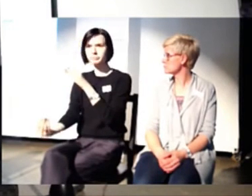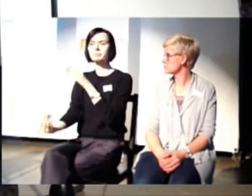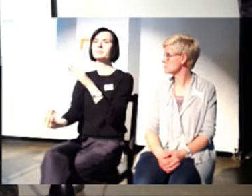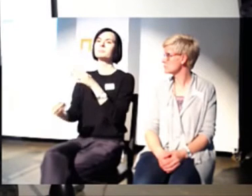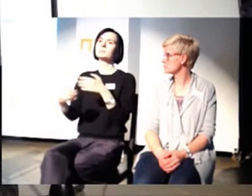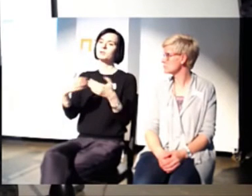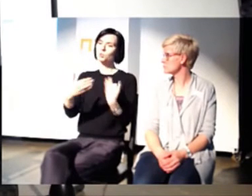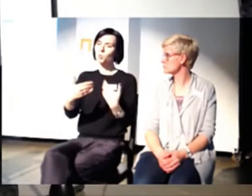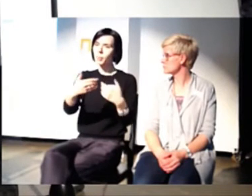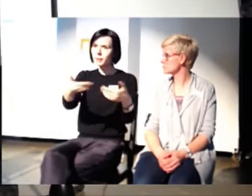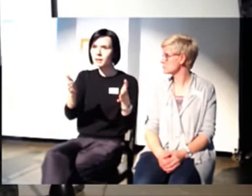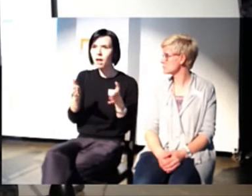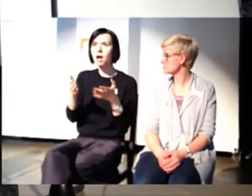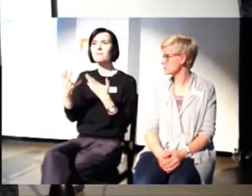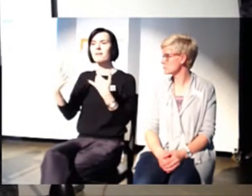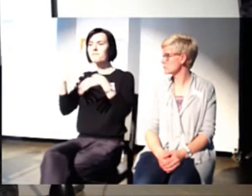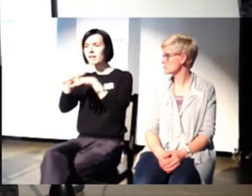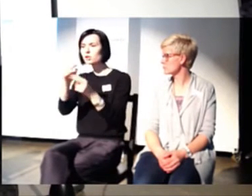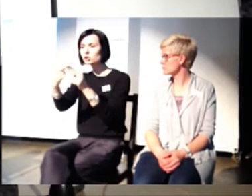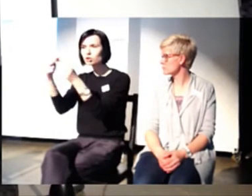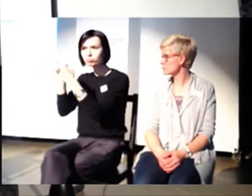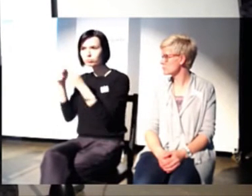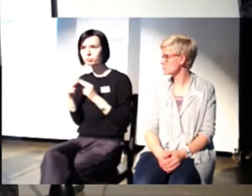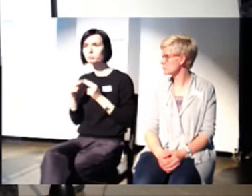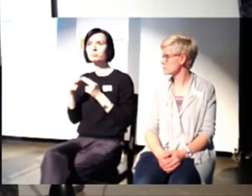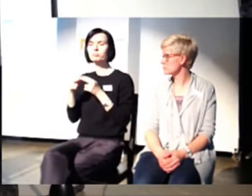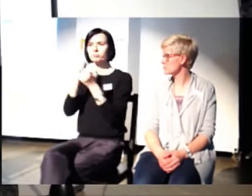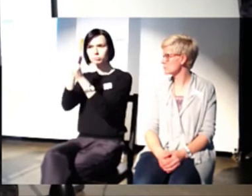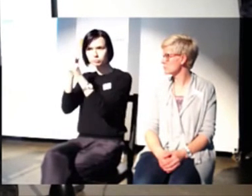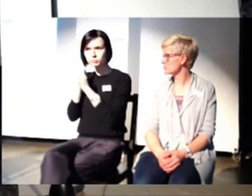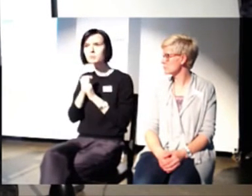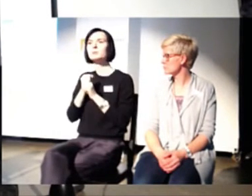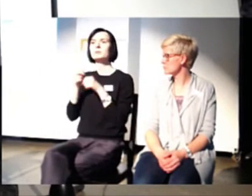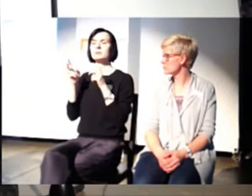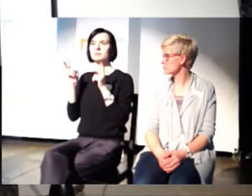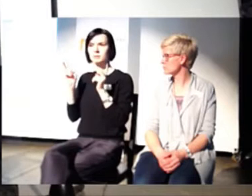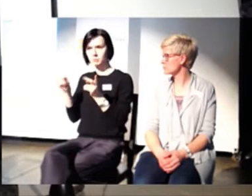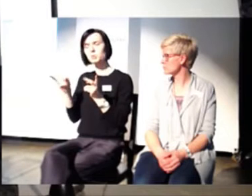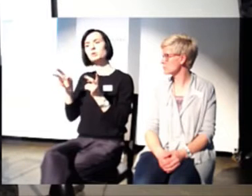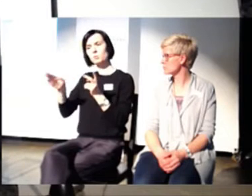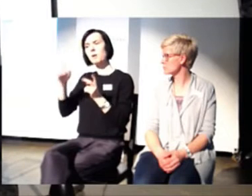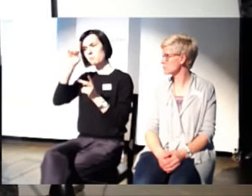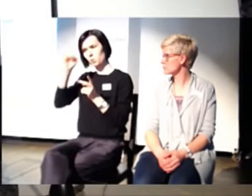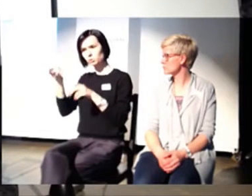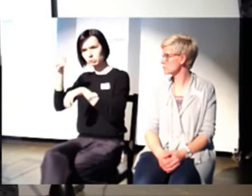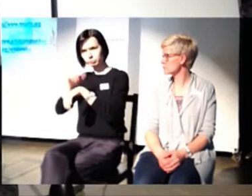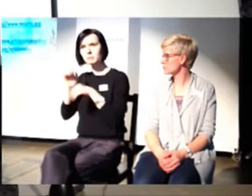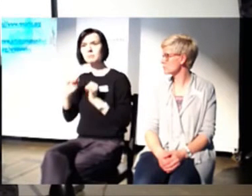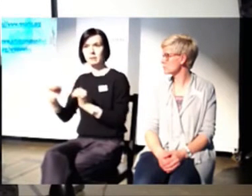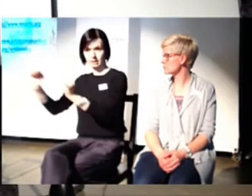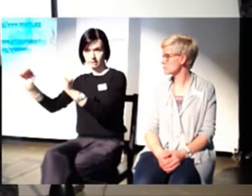verkostoitumista ja sitten työn pelaamista eri konteksteihin ja osaamisen kehittämistä.